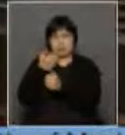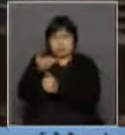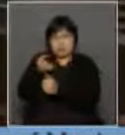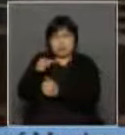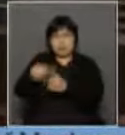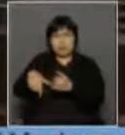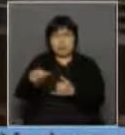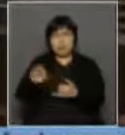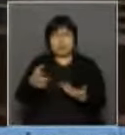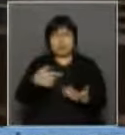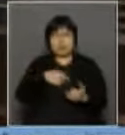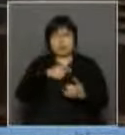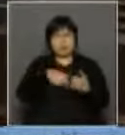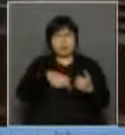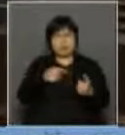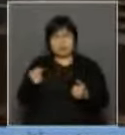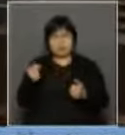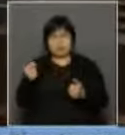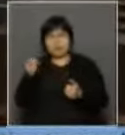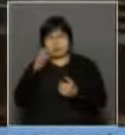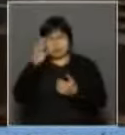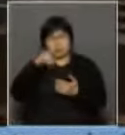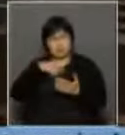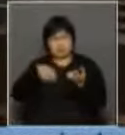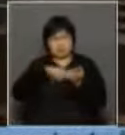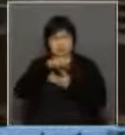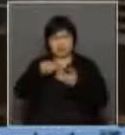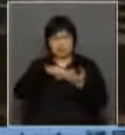對唔住啊，有被告冇原告先啱，我成日撈亂嚇。